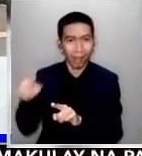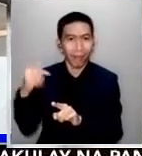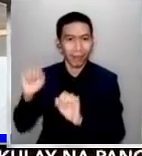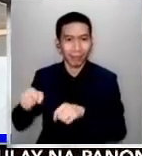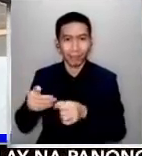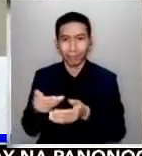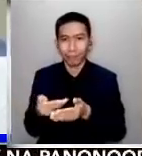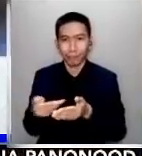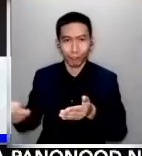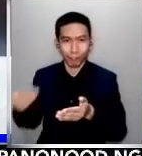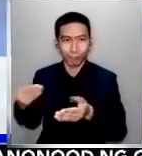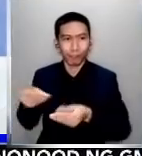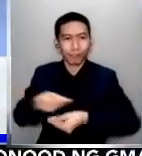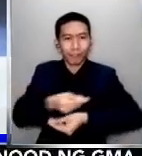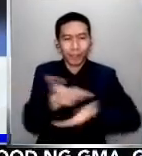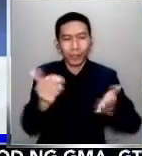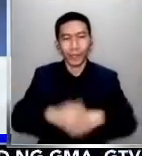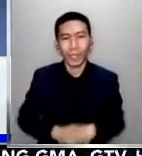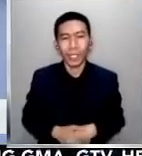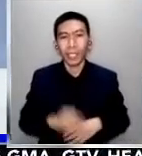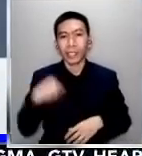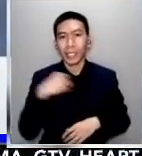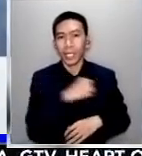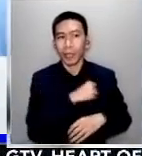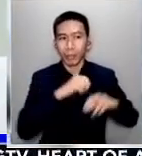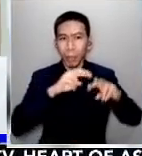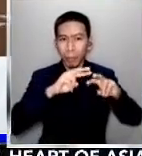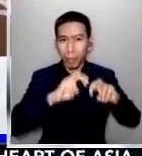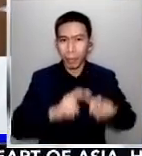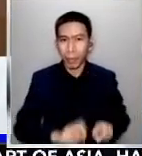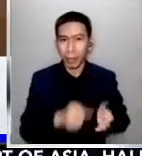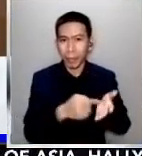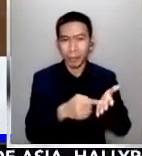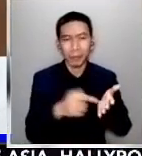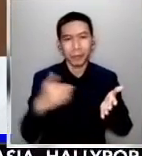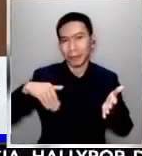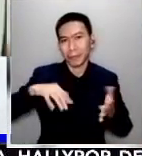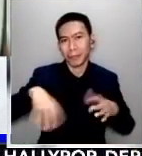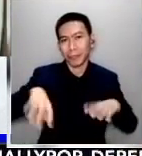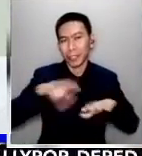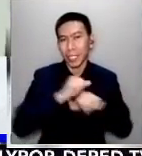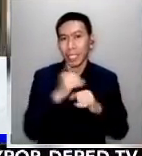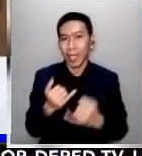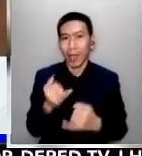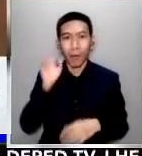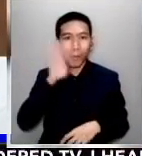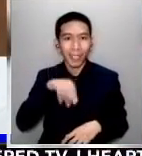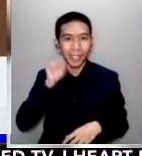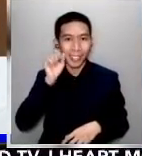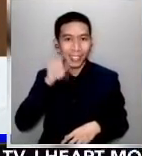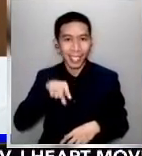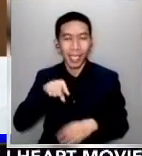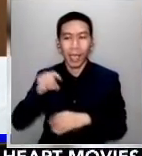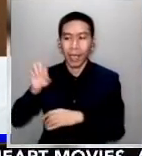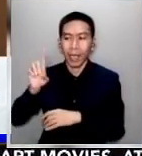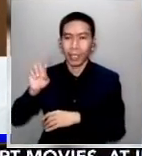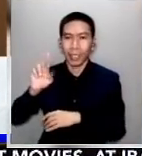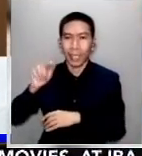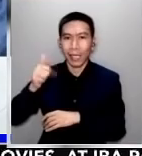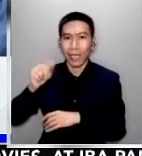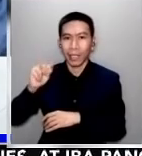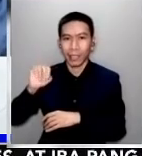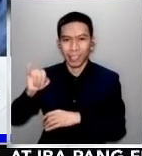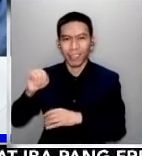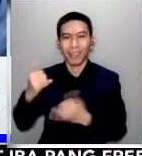pa natapos. Nakadetine ngayon sa Senado sina Mohit at Twinkle Dargani, mga opisyal ng Pharmally dahil sa pagtangging ibigay sa Senate Blue